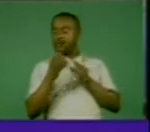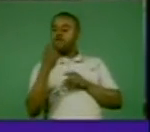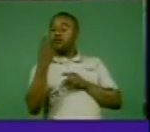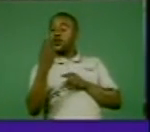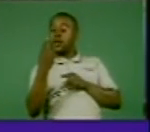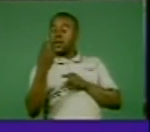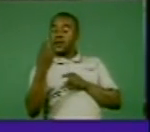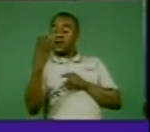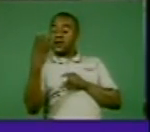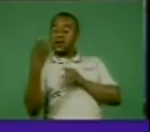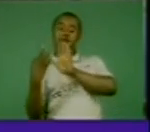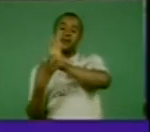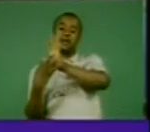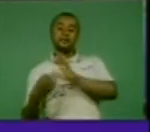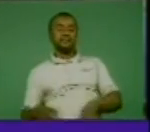Mheshimiwa Mwenyekiti, sura ya 17